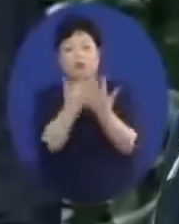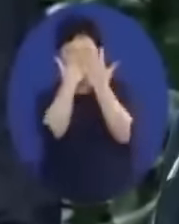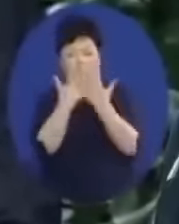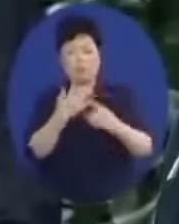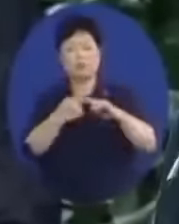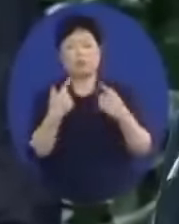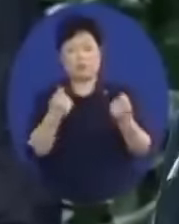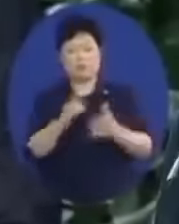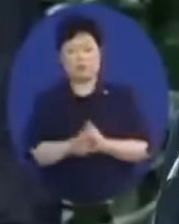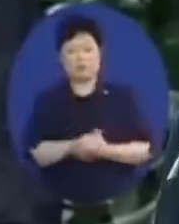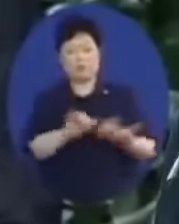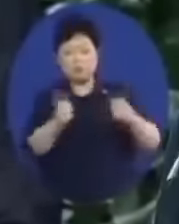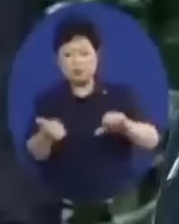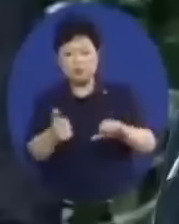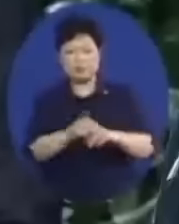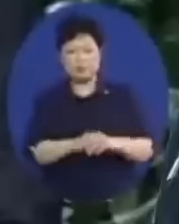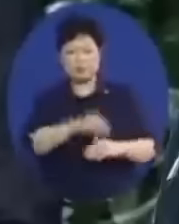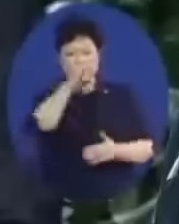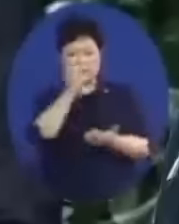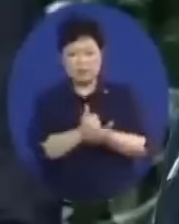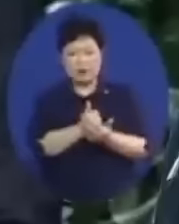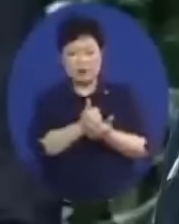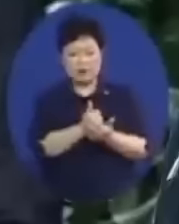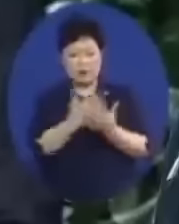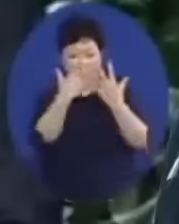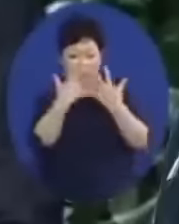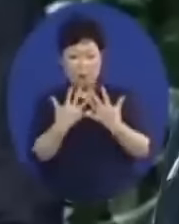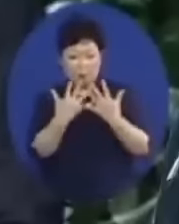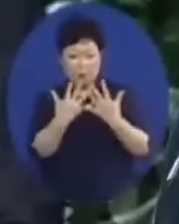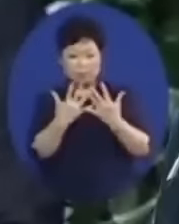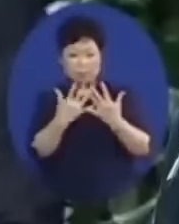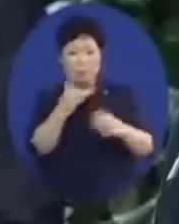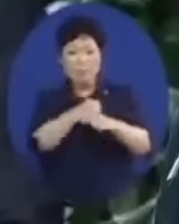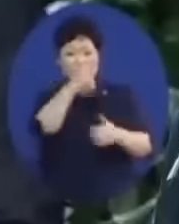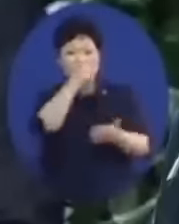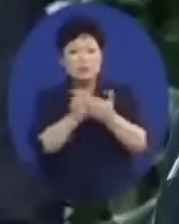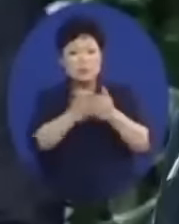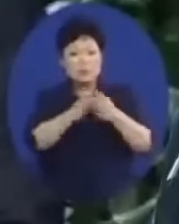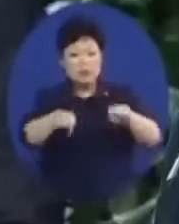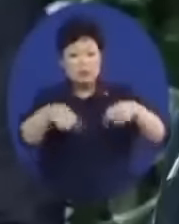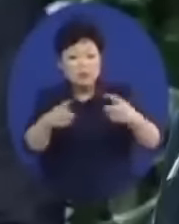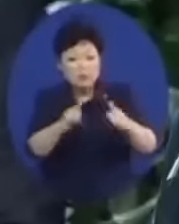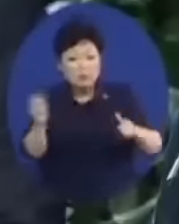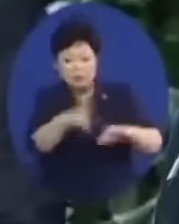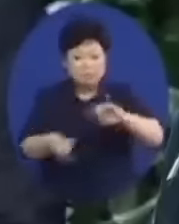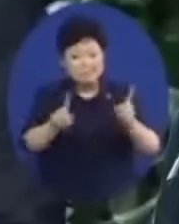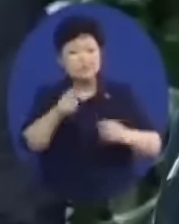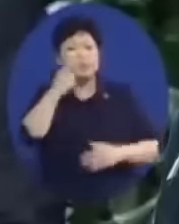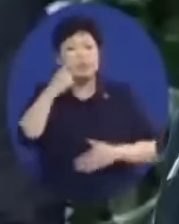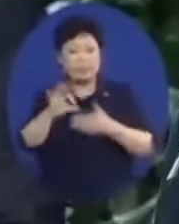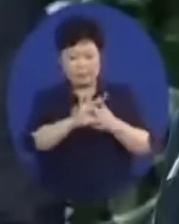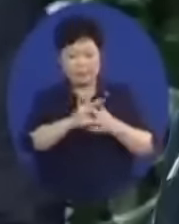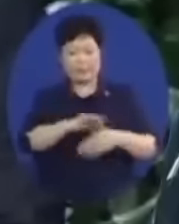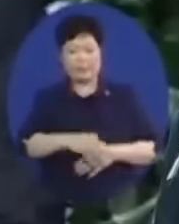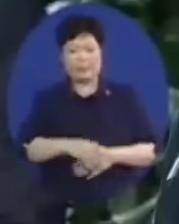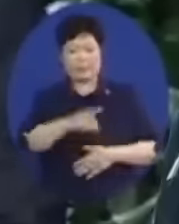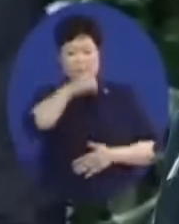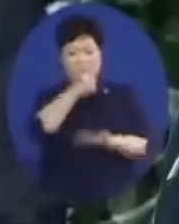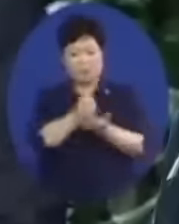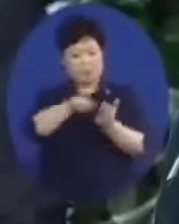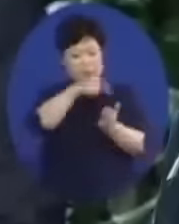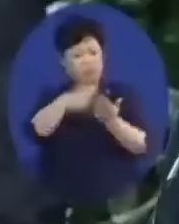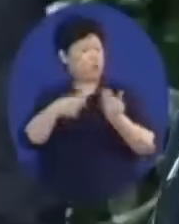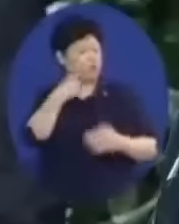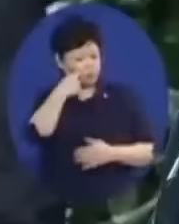것입니다. 죽음은 죄의 감옥인데, 죄의 감옥에 들어가서 죽은 사람이 다시 살아나지 못하면 그 죄 못